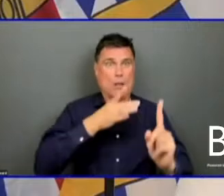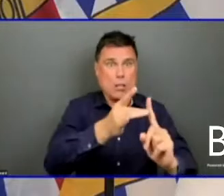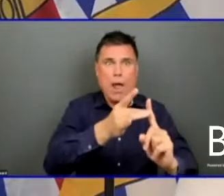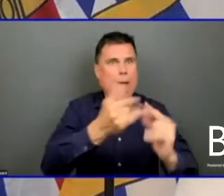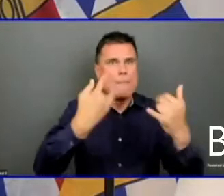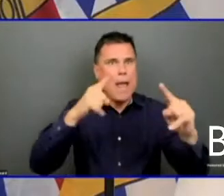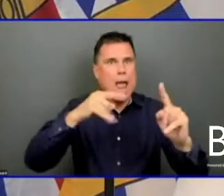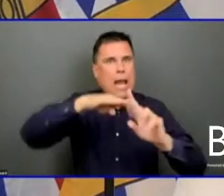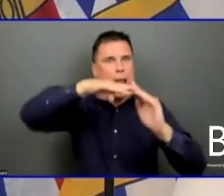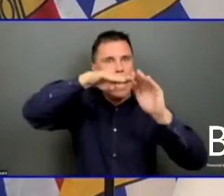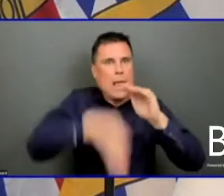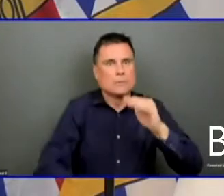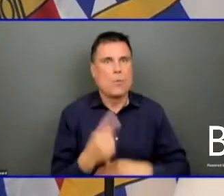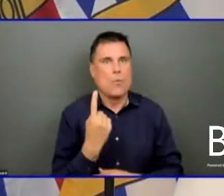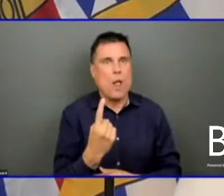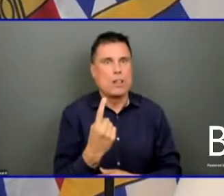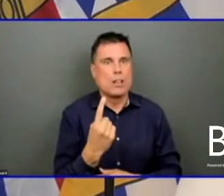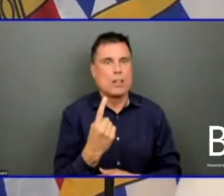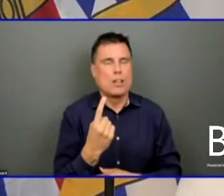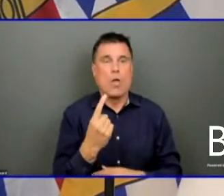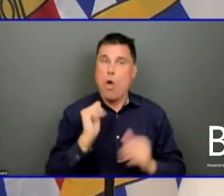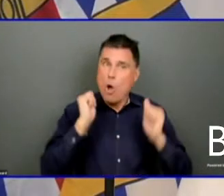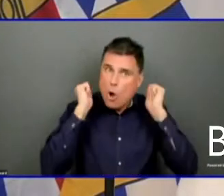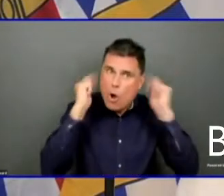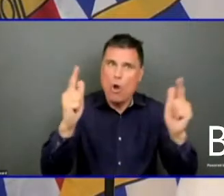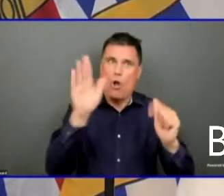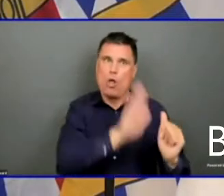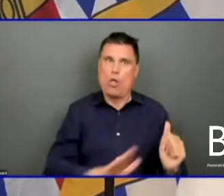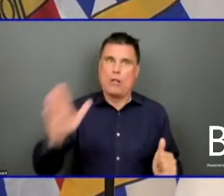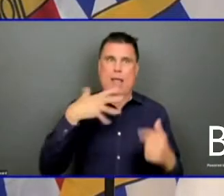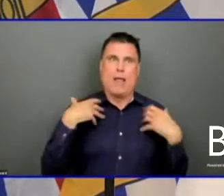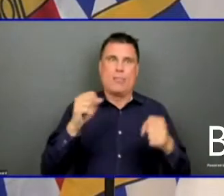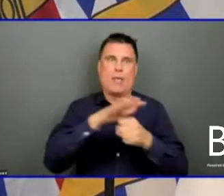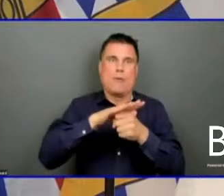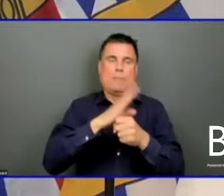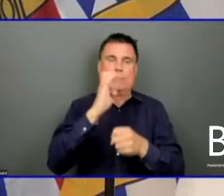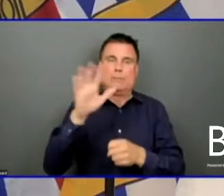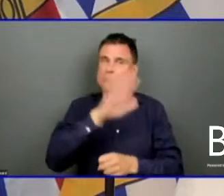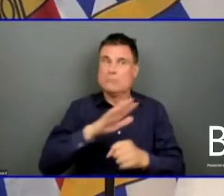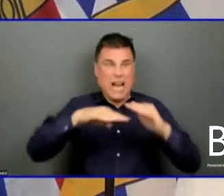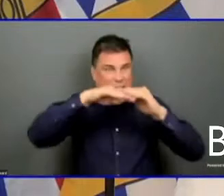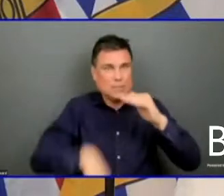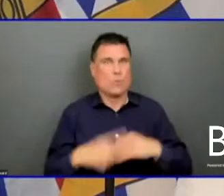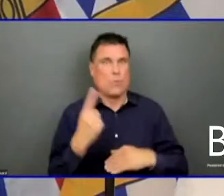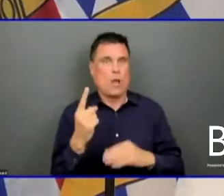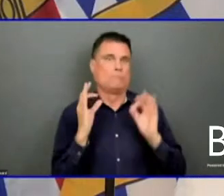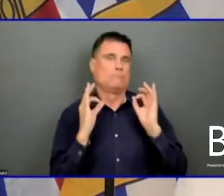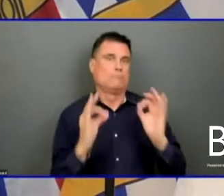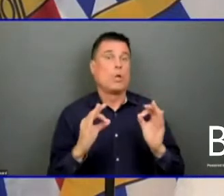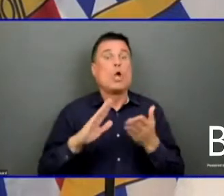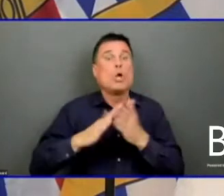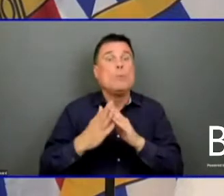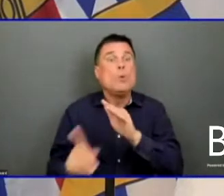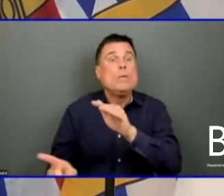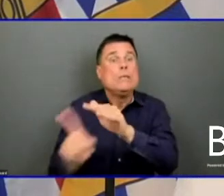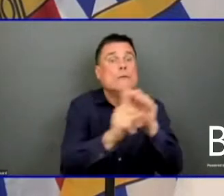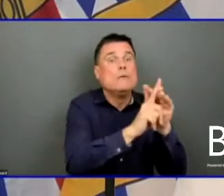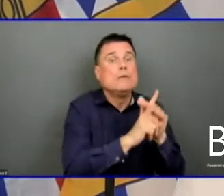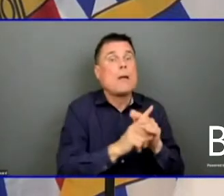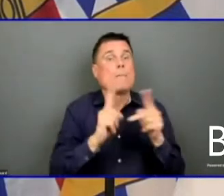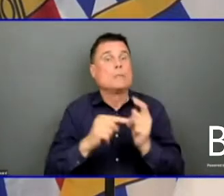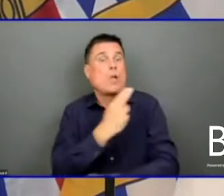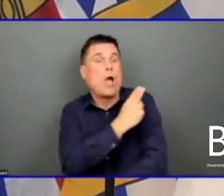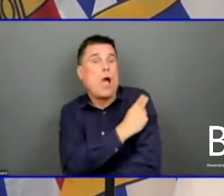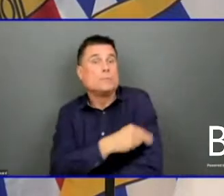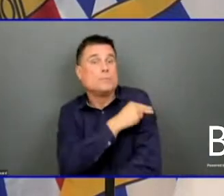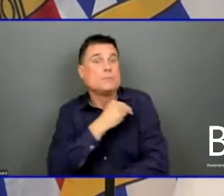月1号开，那你这个计划是7月1号开，但有可能这个数字到时候没到呢，7月1号就开不了，所以这个问